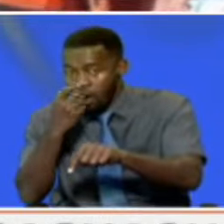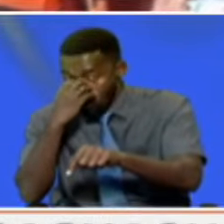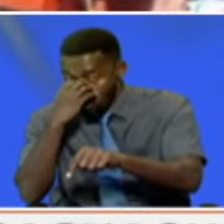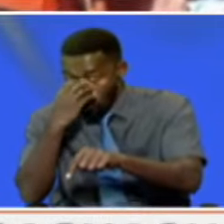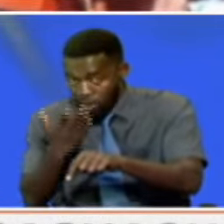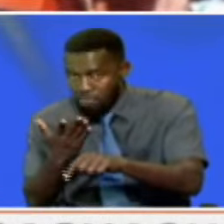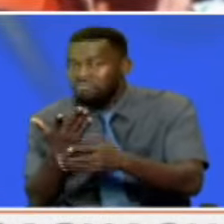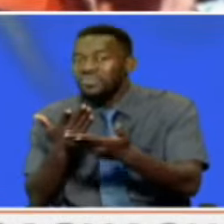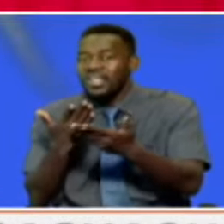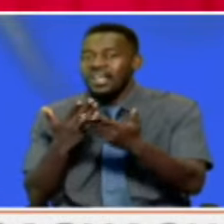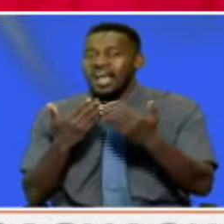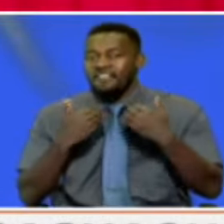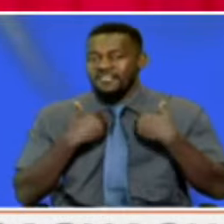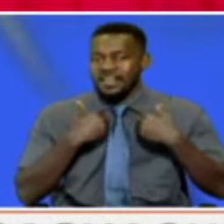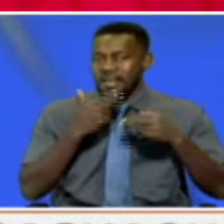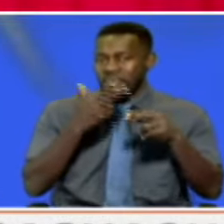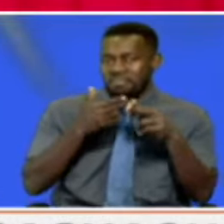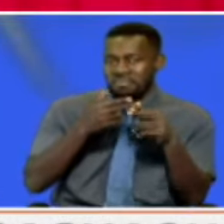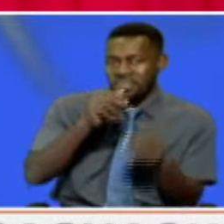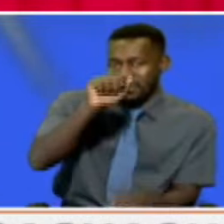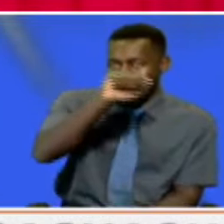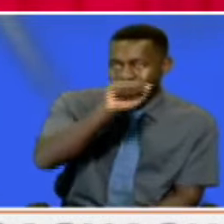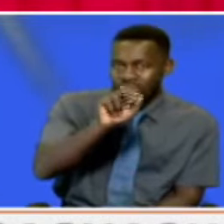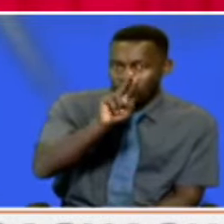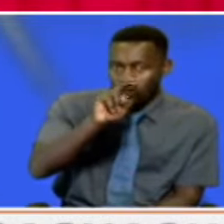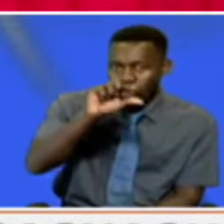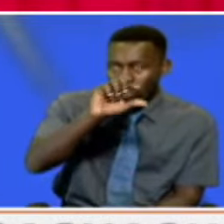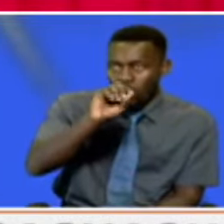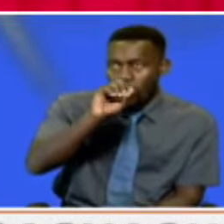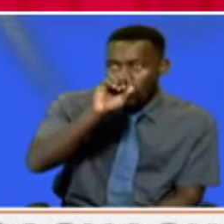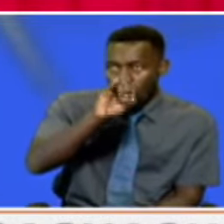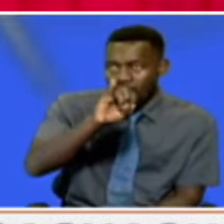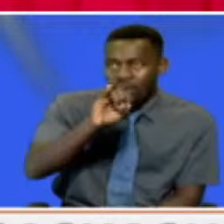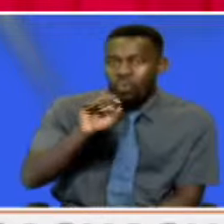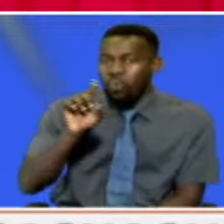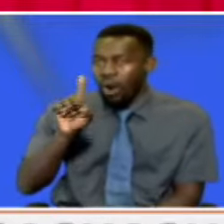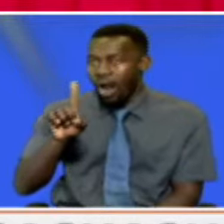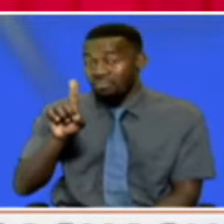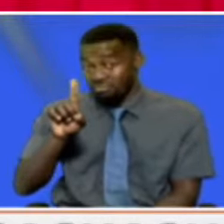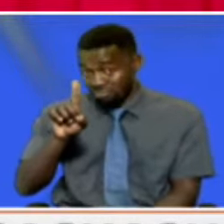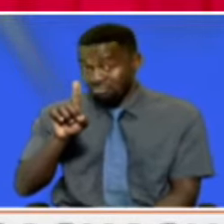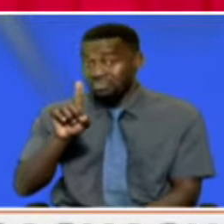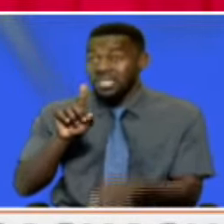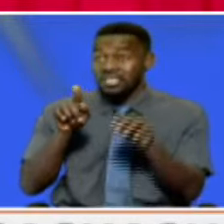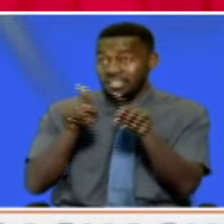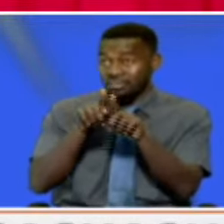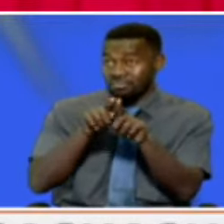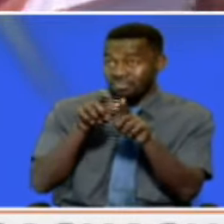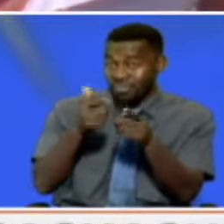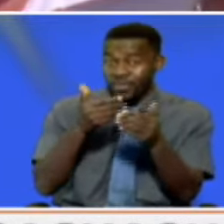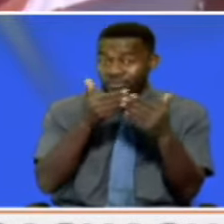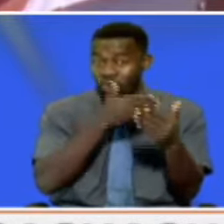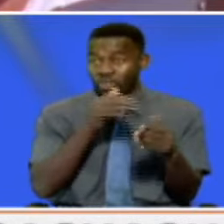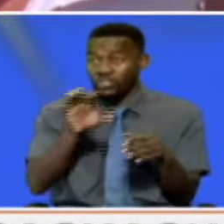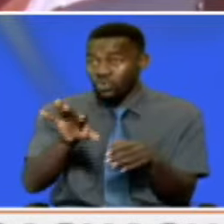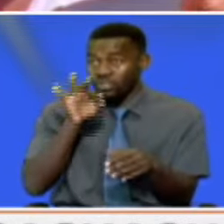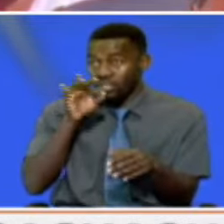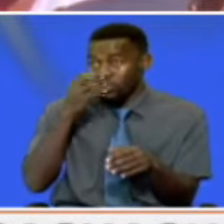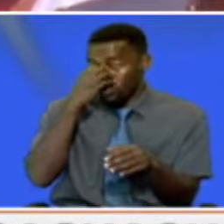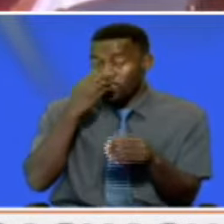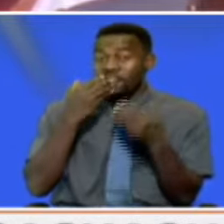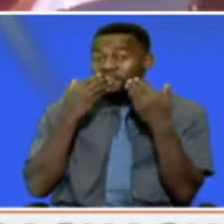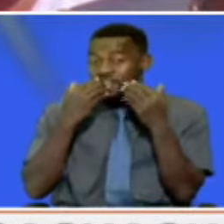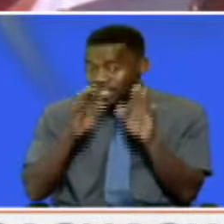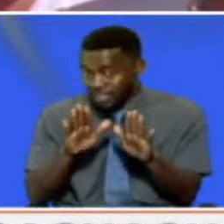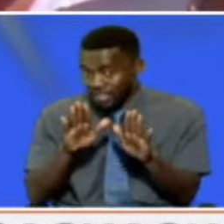uliofahamika kwa jina Sugoi 1 mwaka wa 2019 na kumuidhinisha kama chaguo lao la mgombea wa urais. Tulianza movement ya